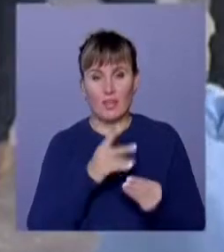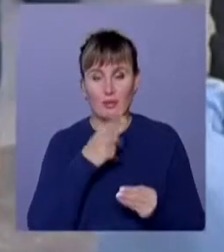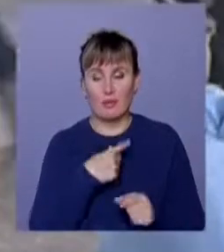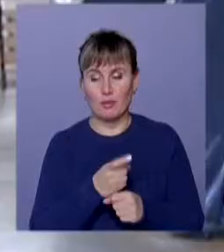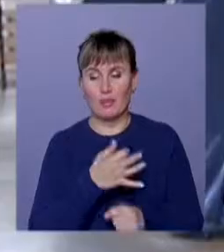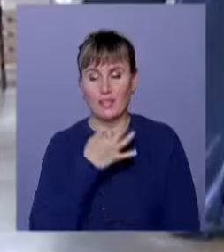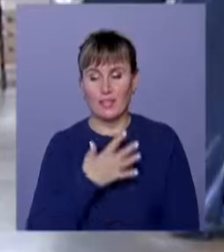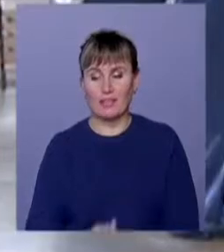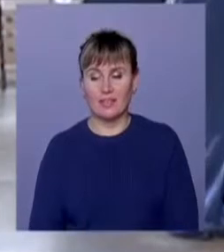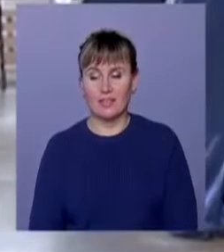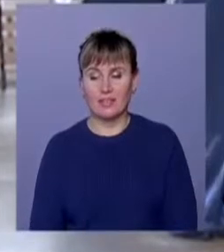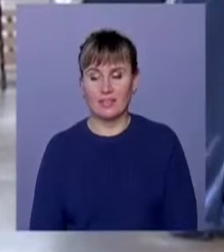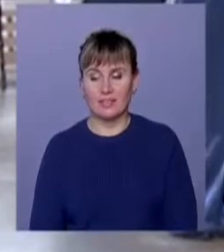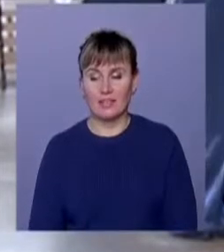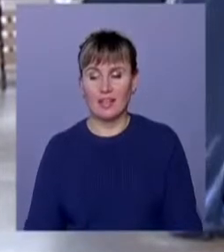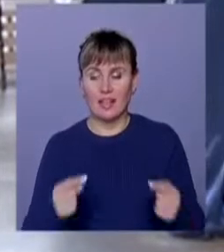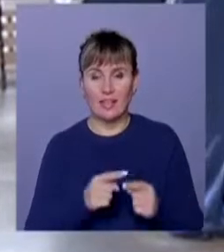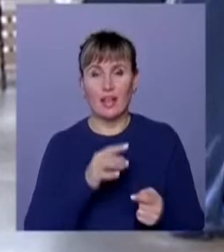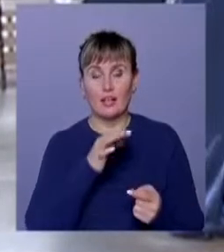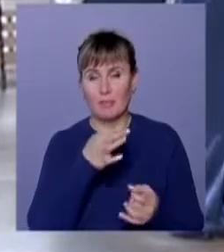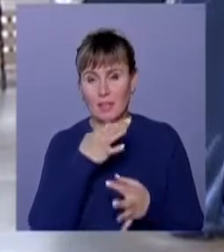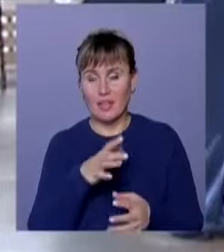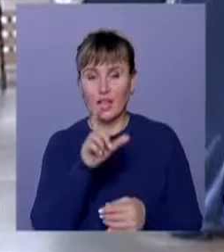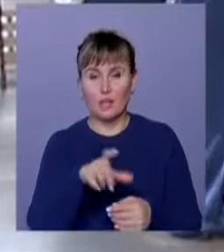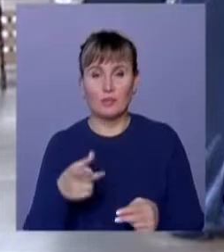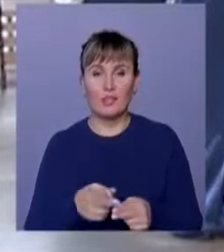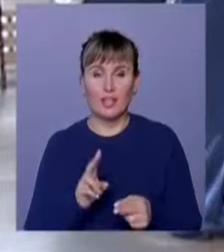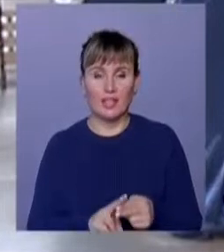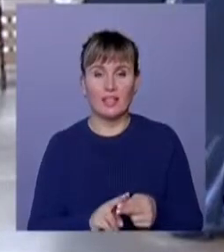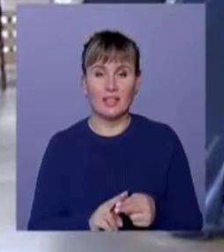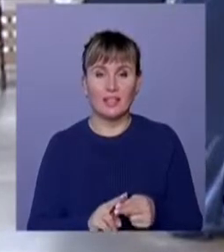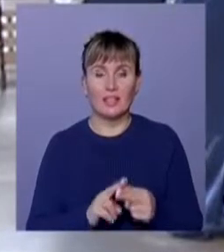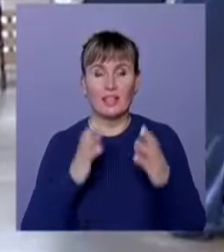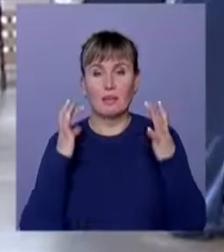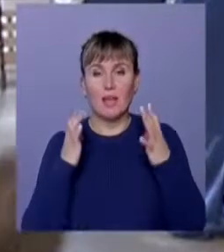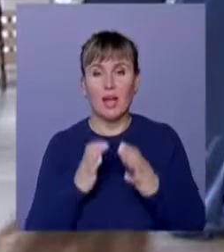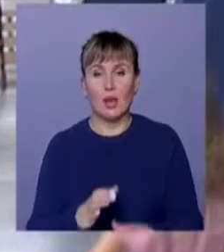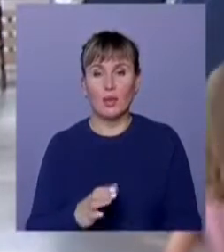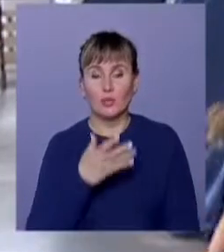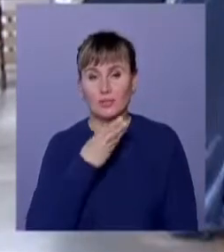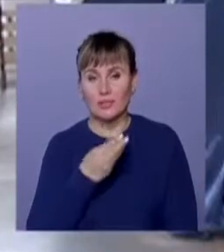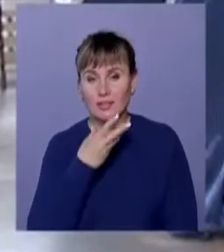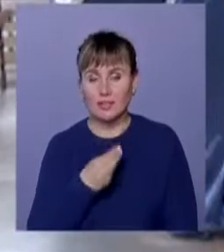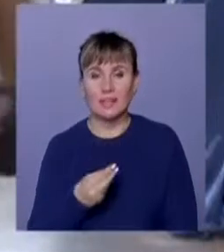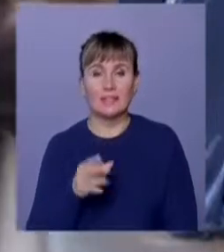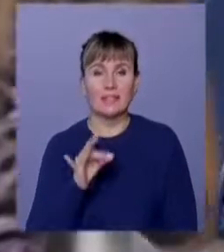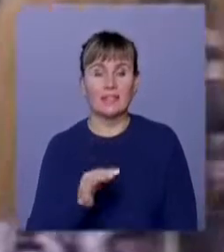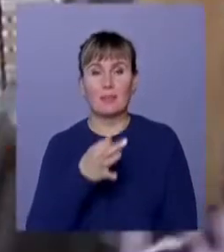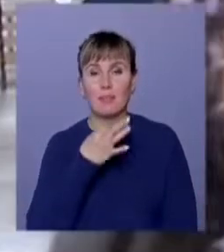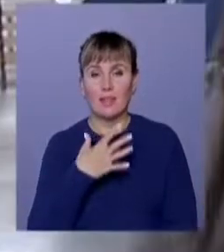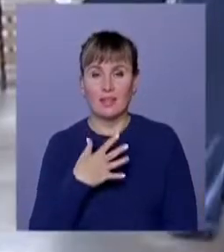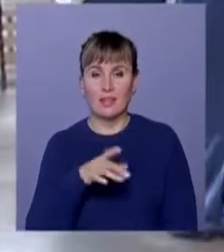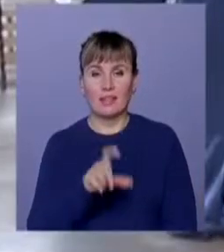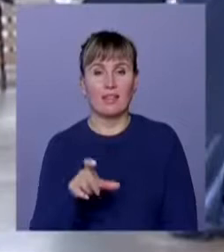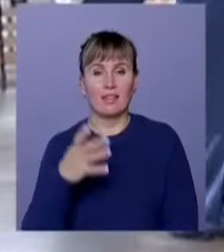очень понравилось. Конкретно понравились персонажи. Это Дед Мороз понравился. Потом понравился